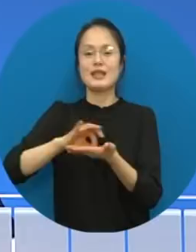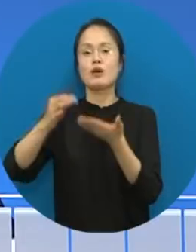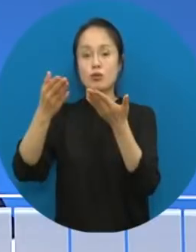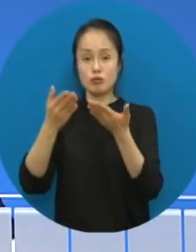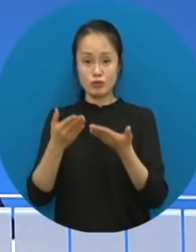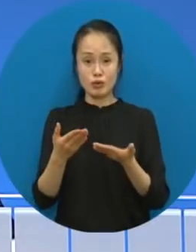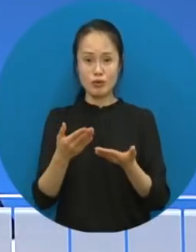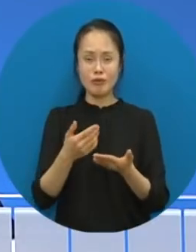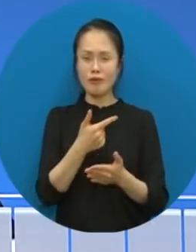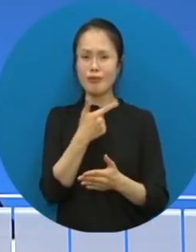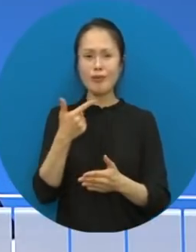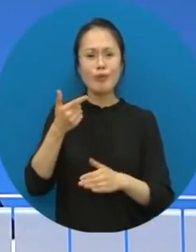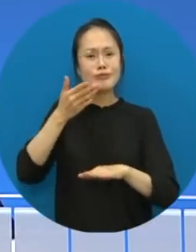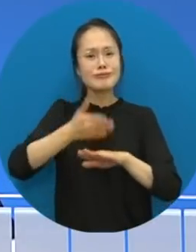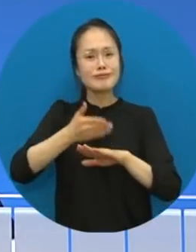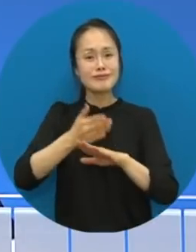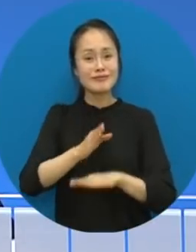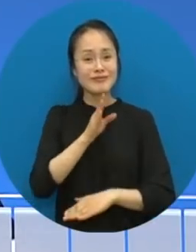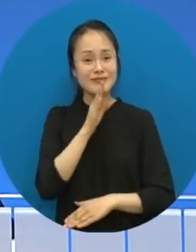얼마나 좋습니까?